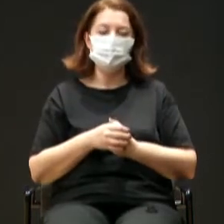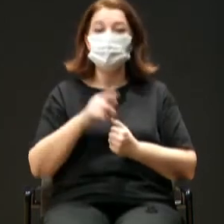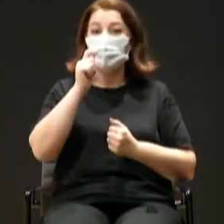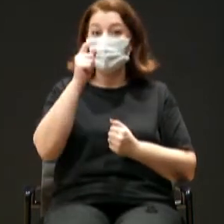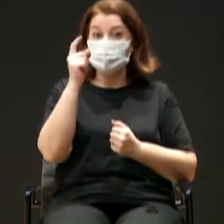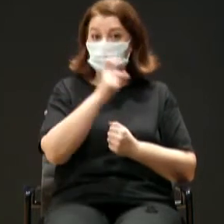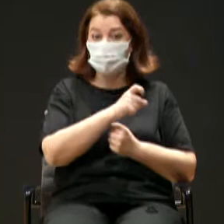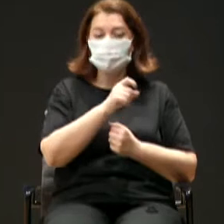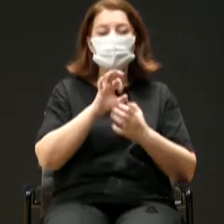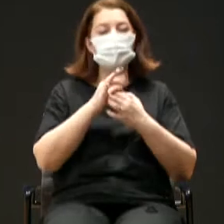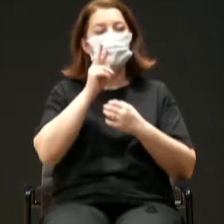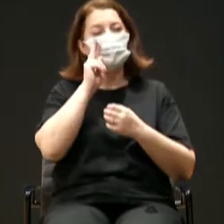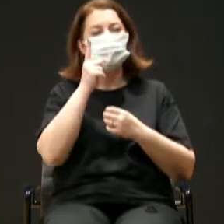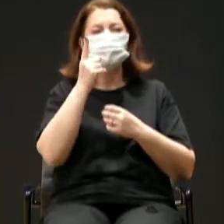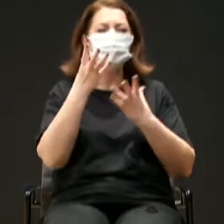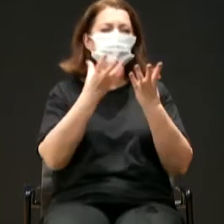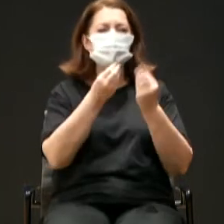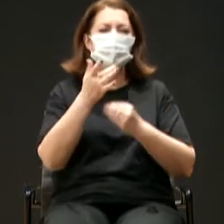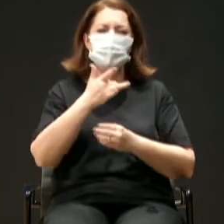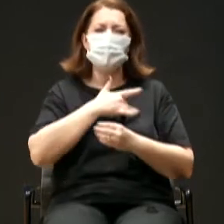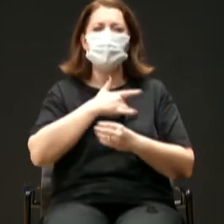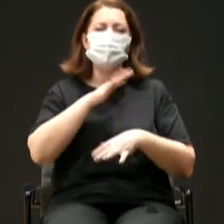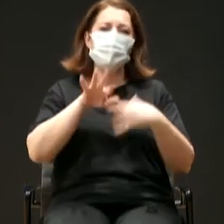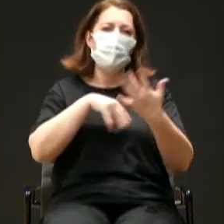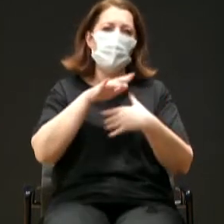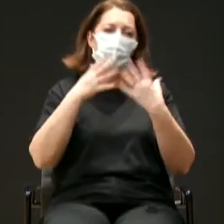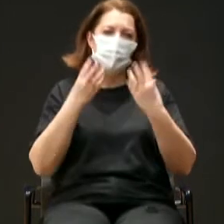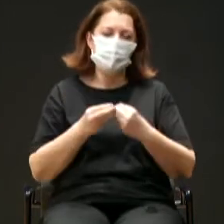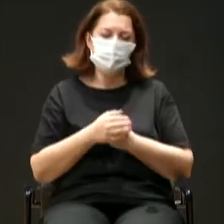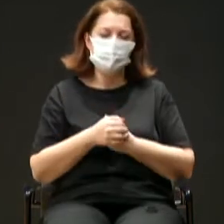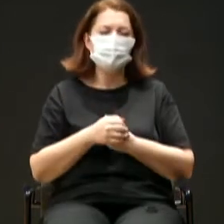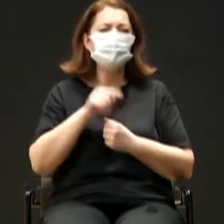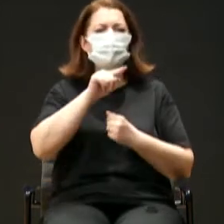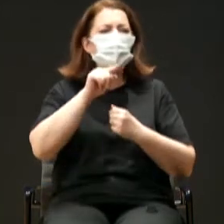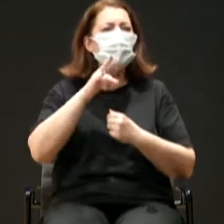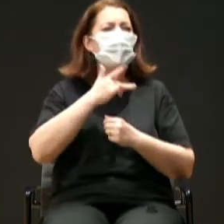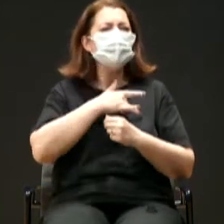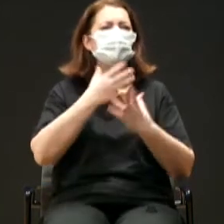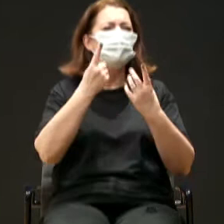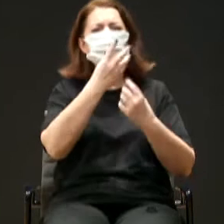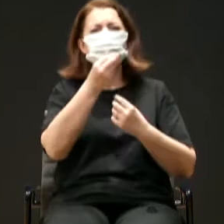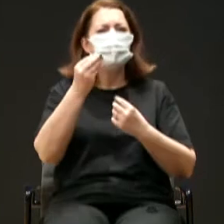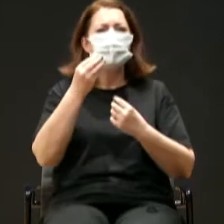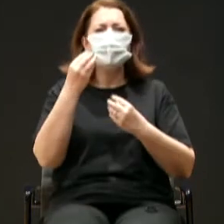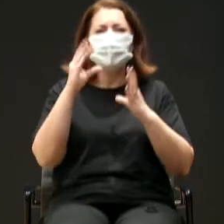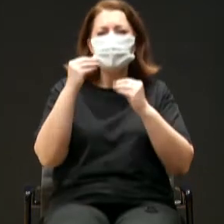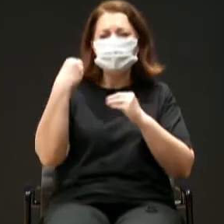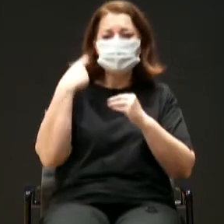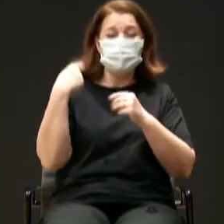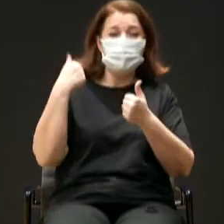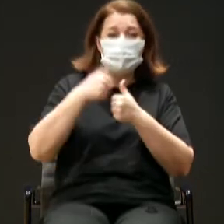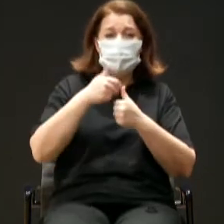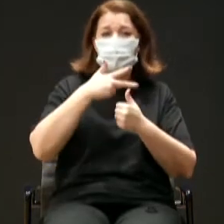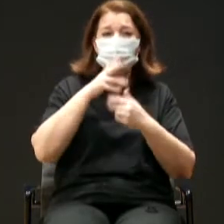Temmuz ayında ne yazık ki birçok acı olay da yaşanmıştır sevgili meclis üyelerim. Bu acıların birçoğu hala tazedir. Bir daha benzerlerini yaşamamak